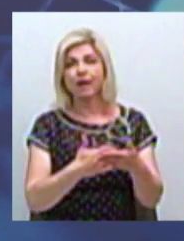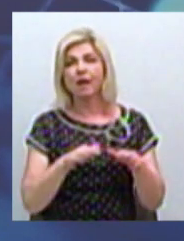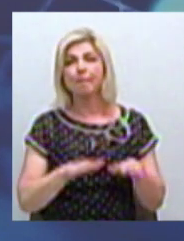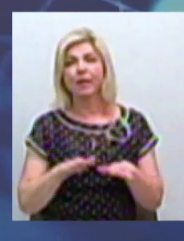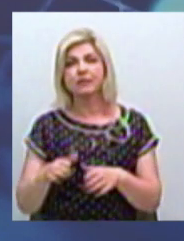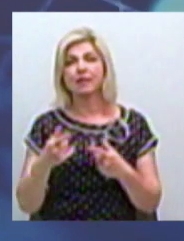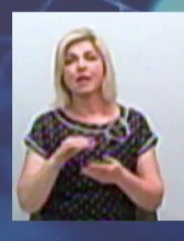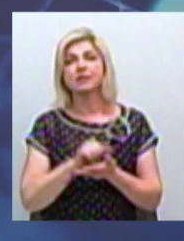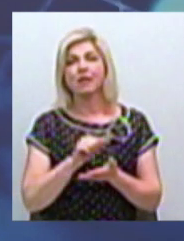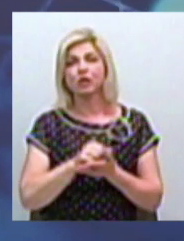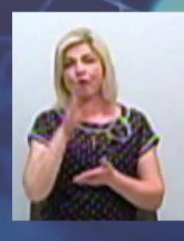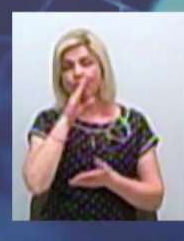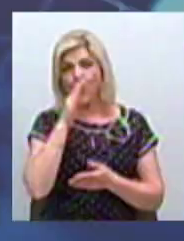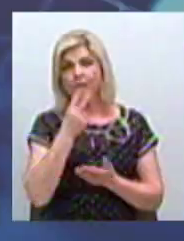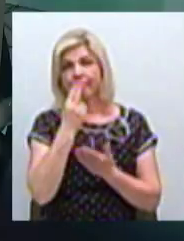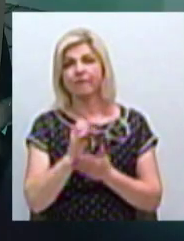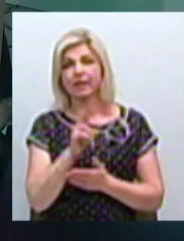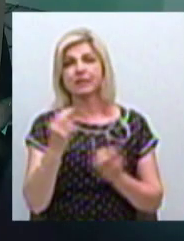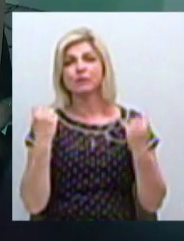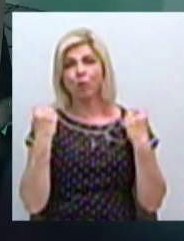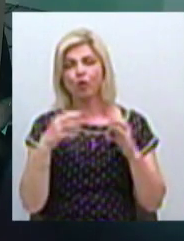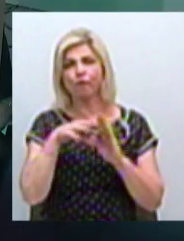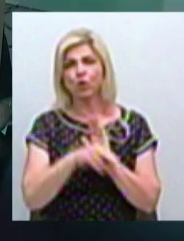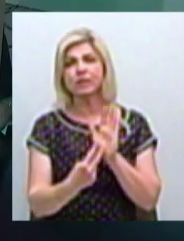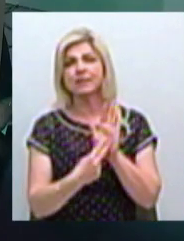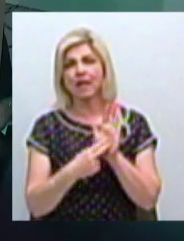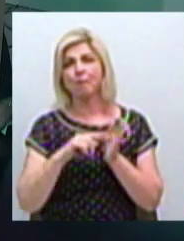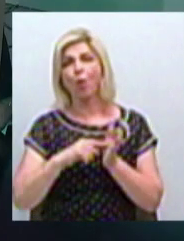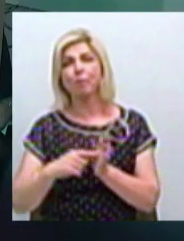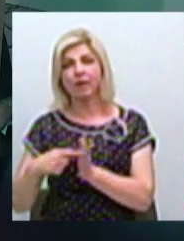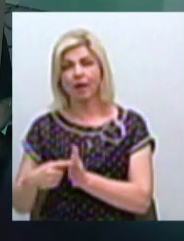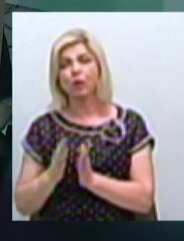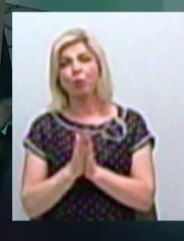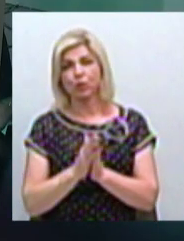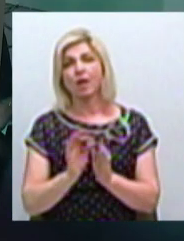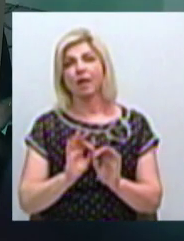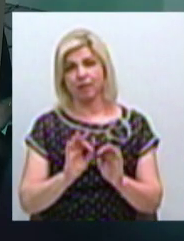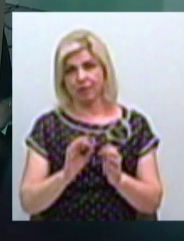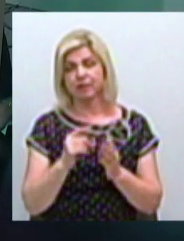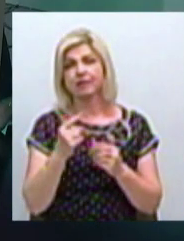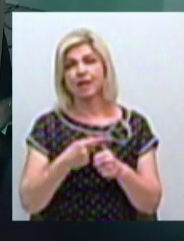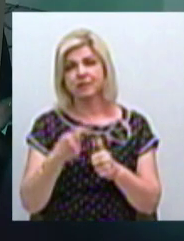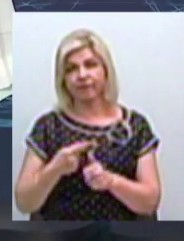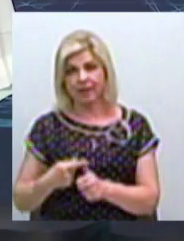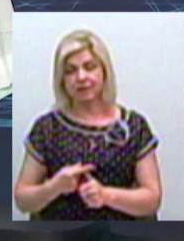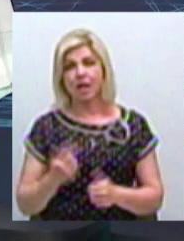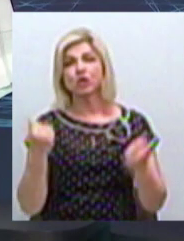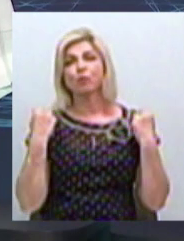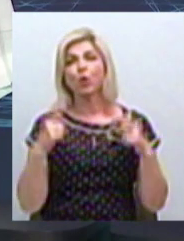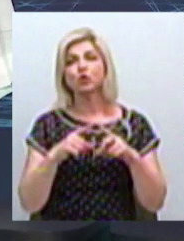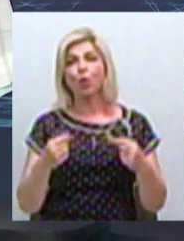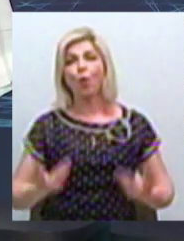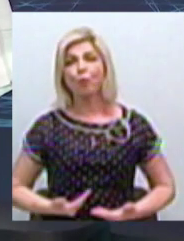для занять водними видами спорту. Він включає 7 об'єктів. Будь ласка, назвіть їх. Це наші спортивні школи